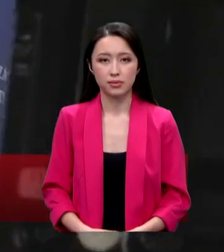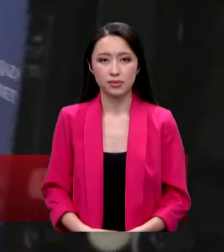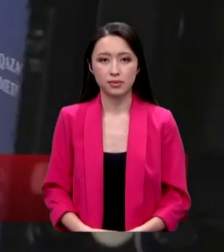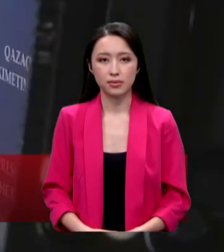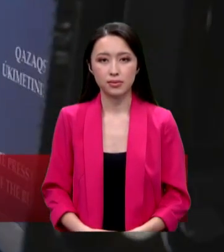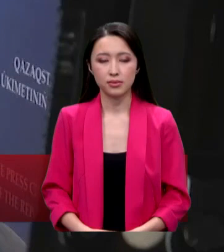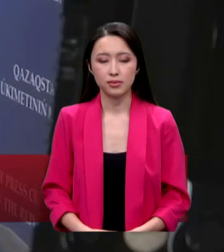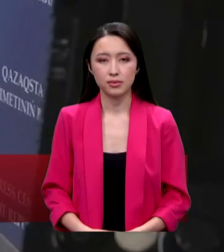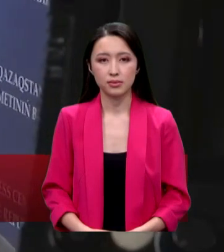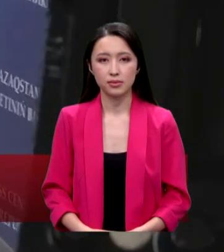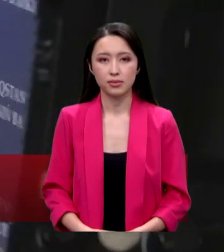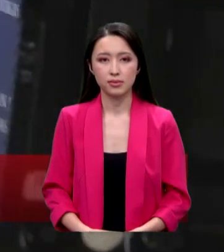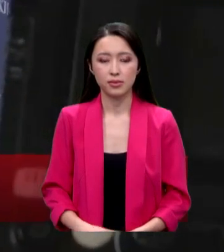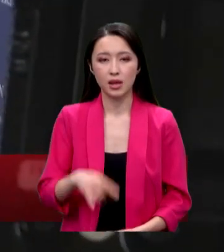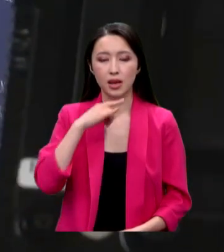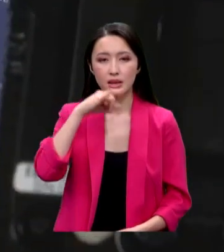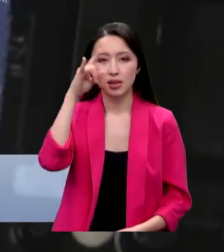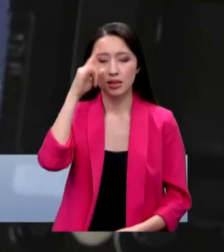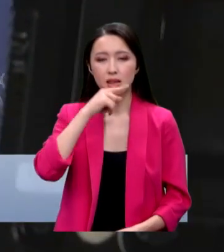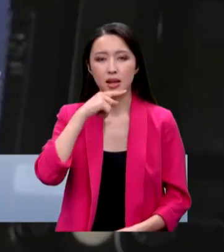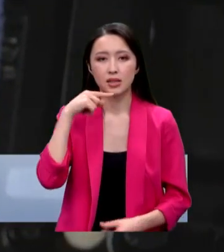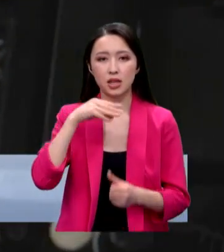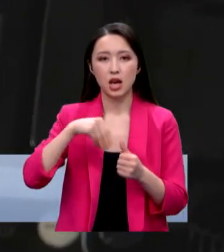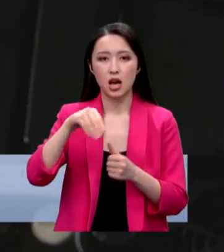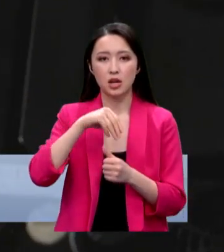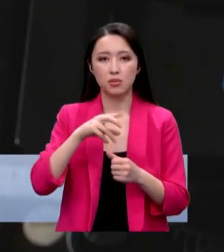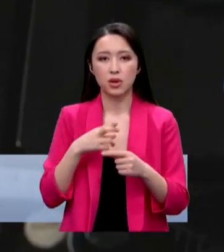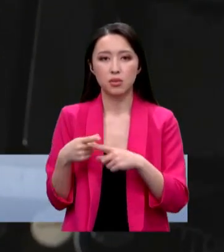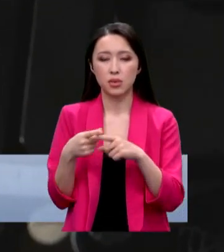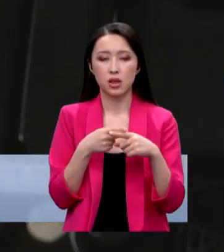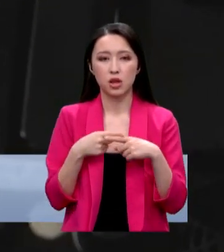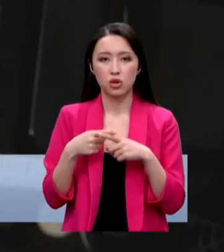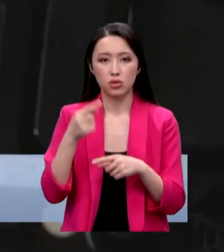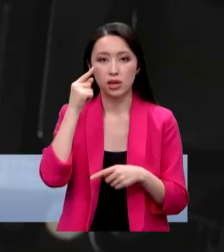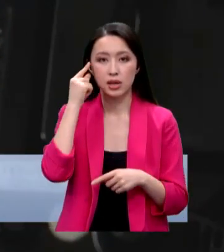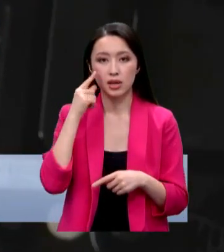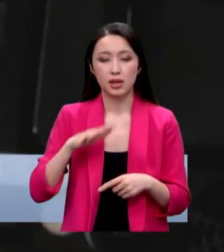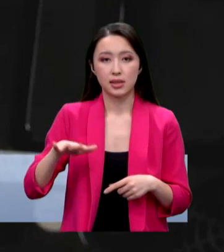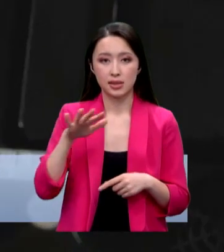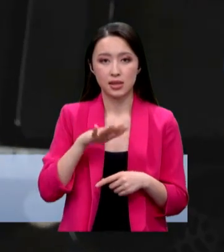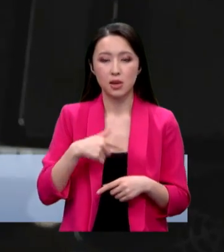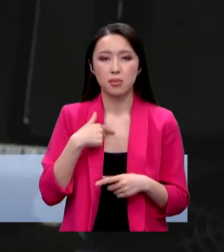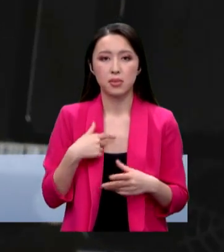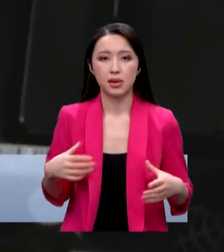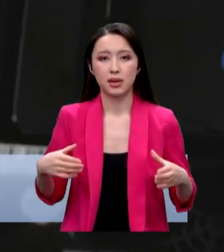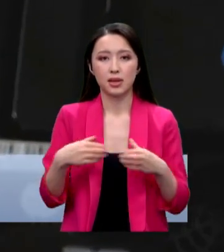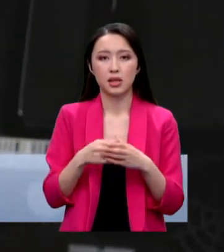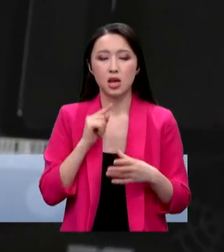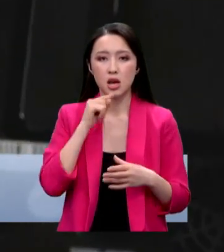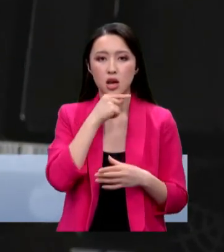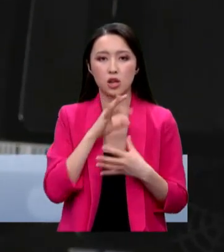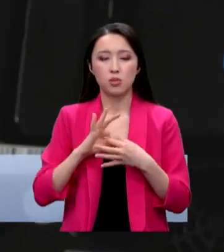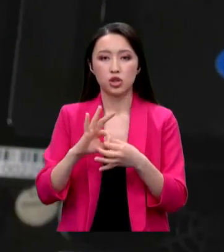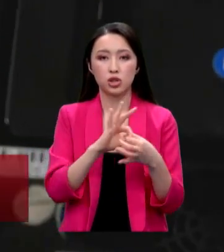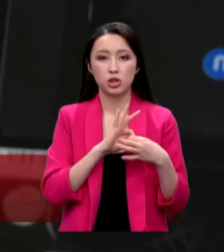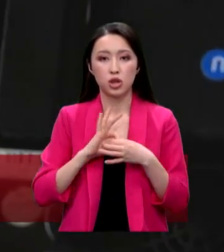И Казахстан, Россия, Армения, Белоруссия, Кыргызстан, да, у нас мы в едином экономическом союзе.